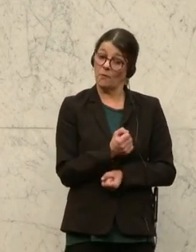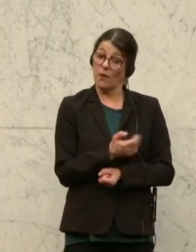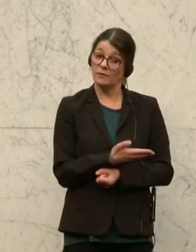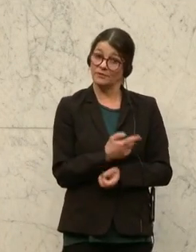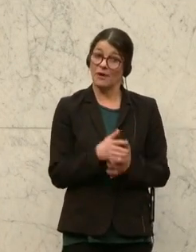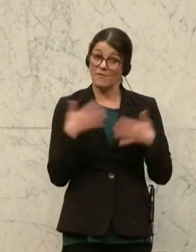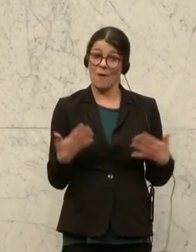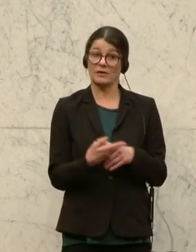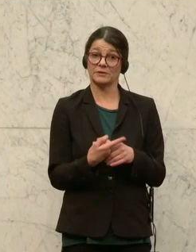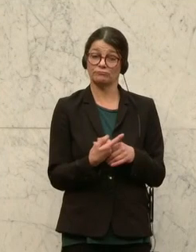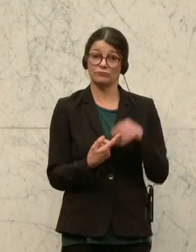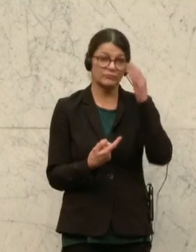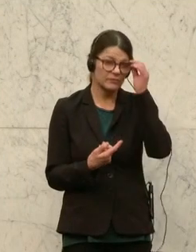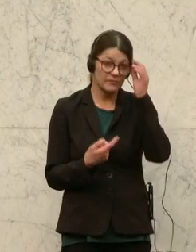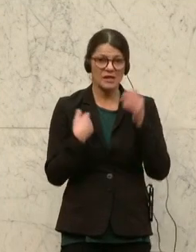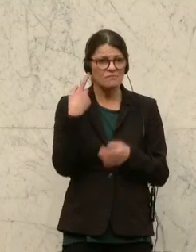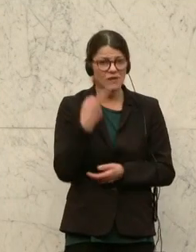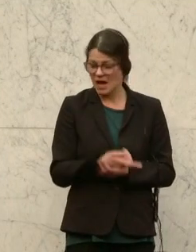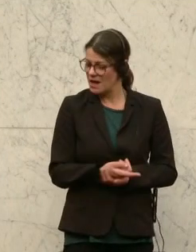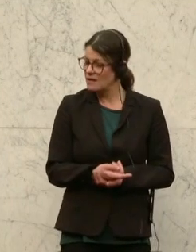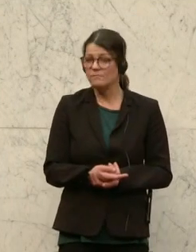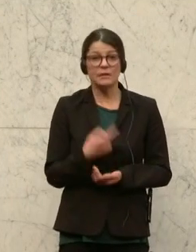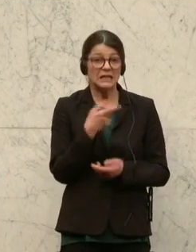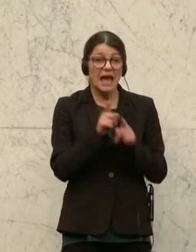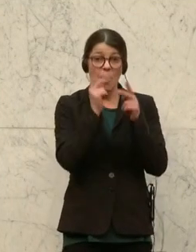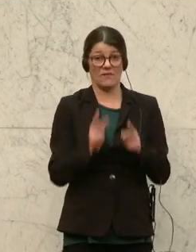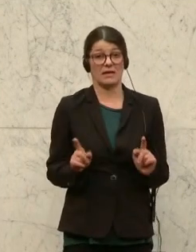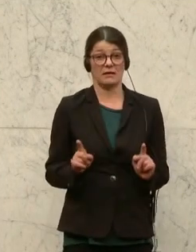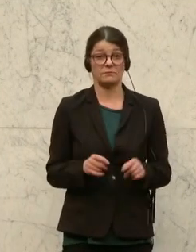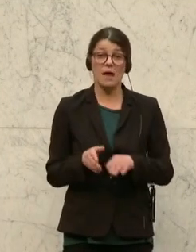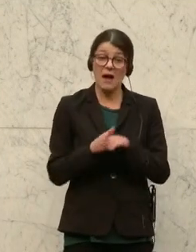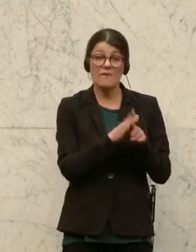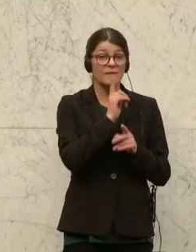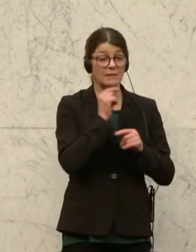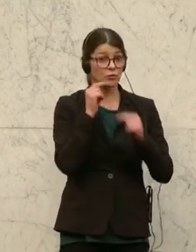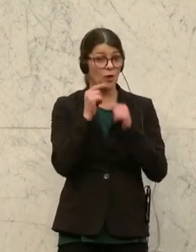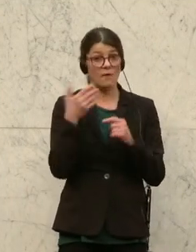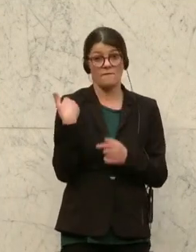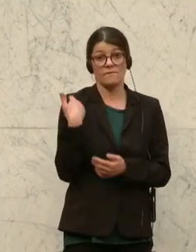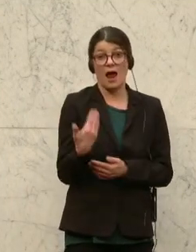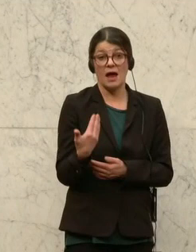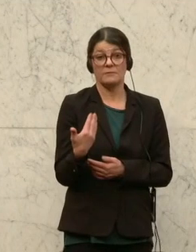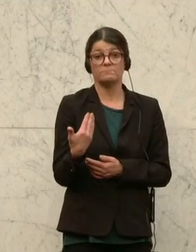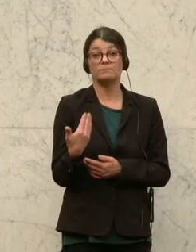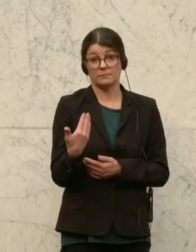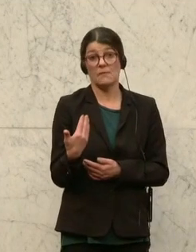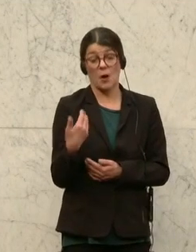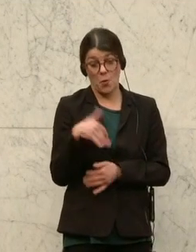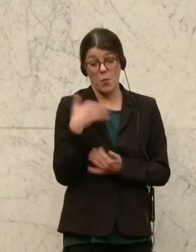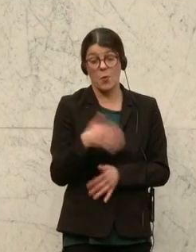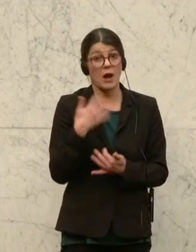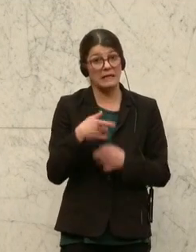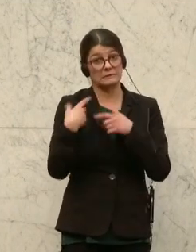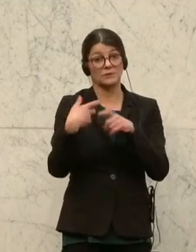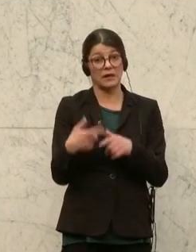was Größeres. Das würde ich hier auch dazu zählen. Aber was weniger noch besprochen wurde, war die sehr intensiv